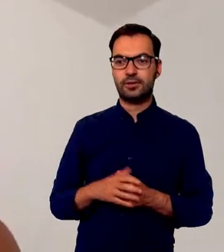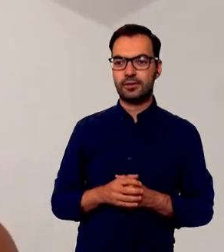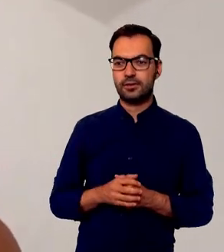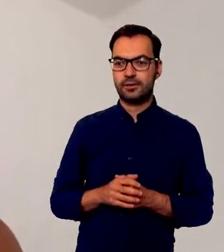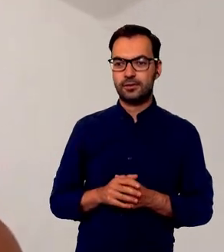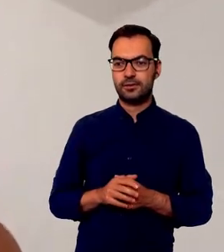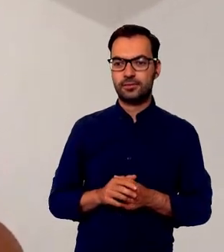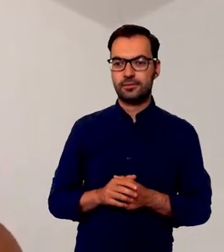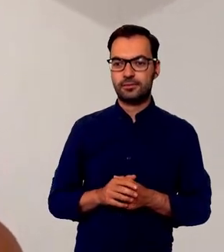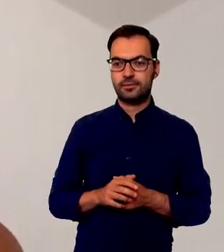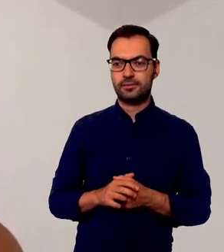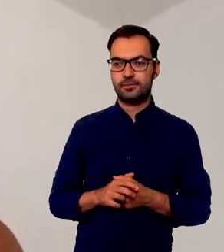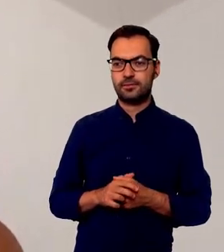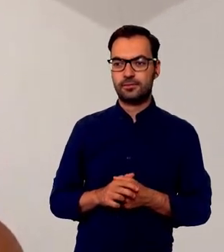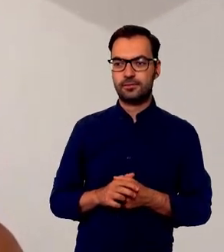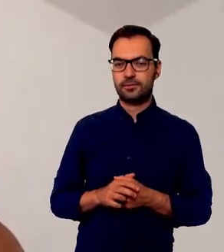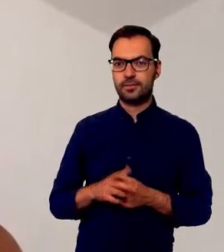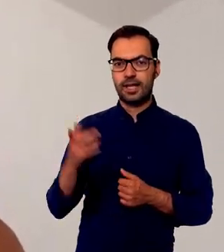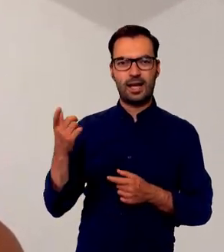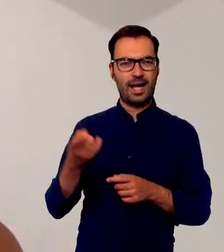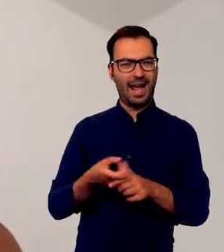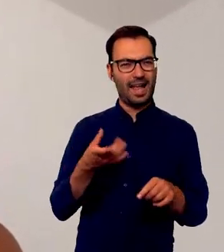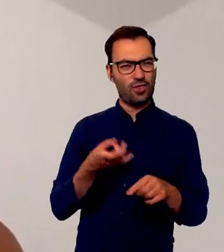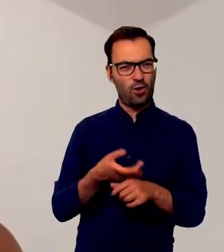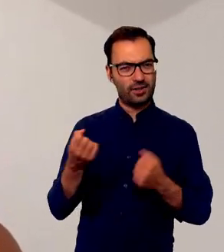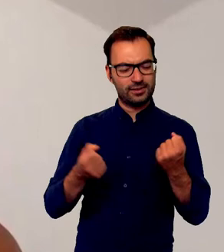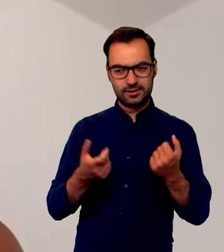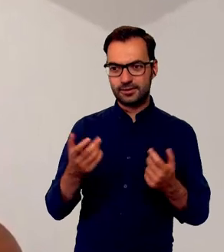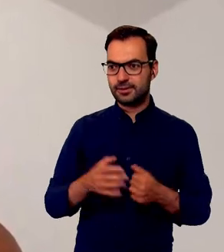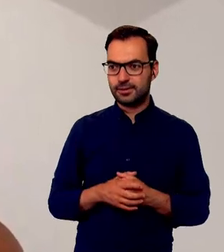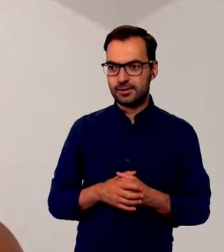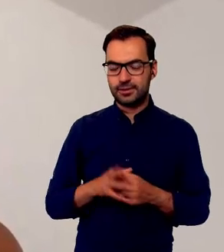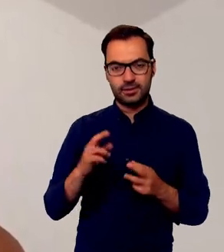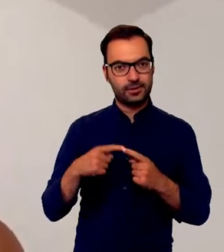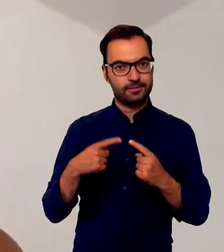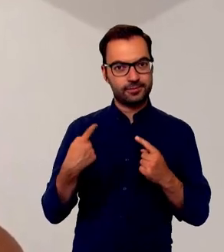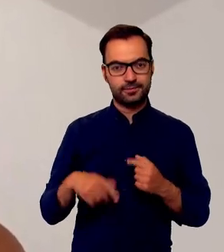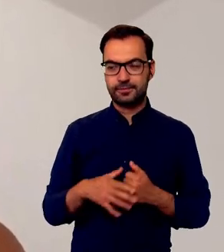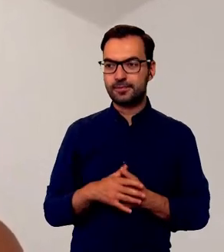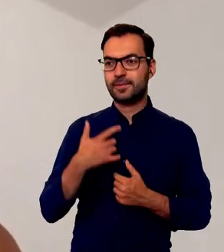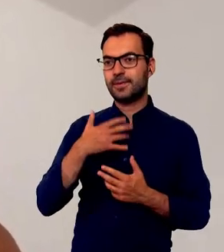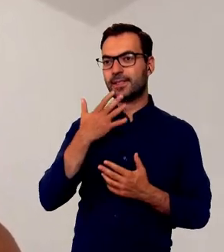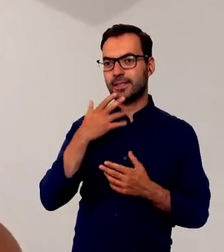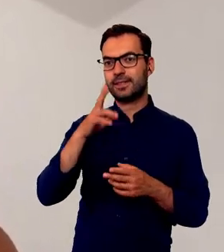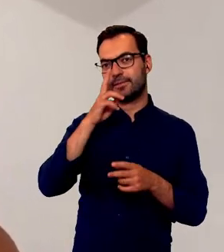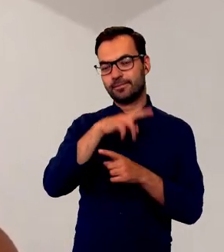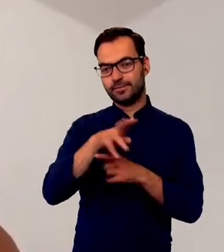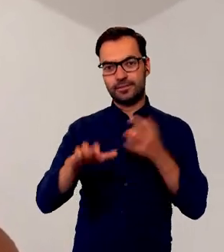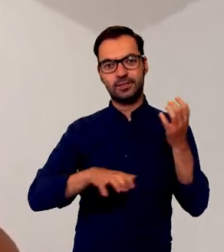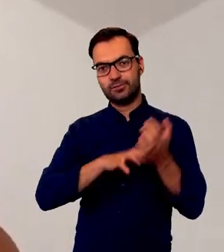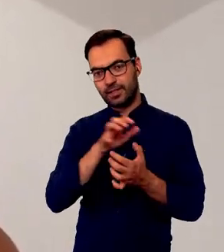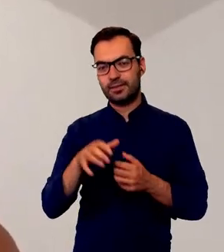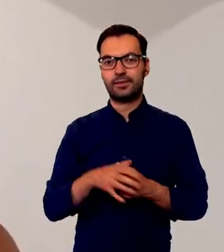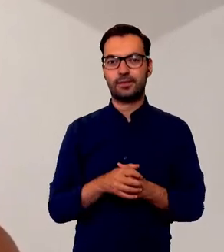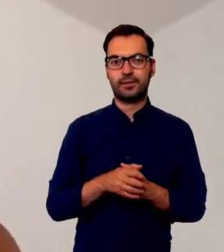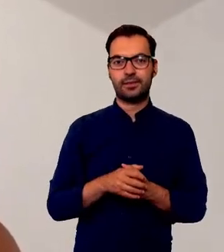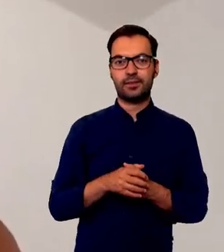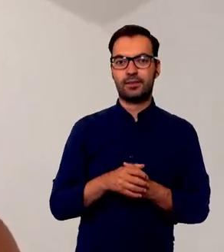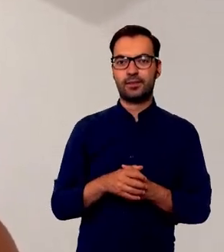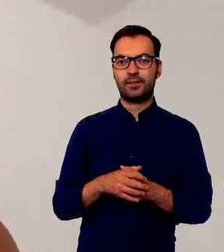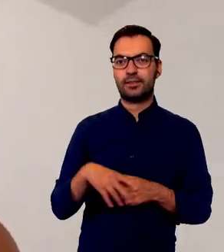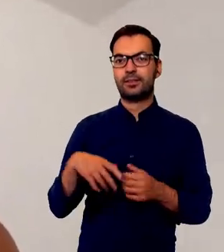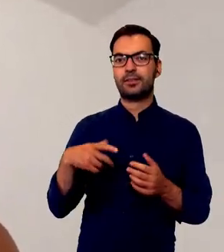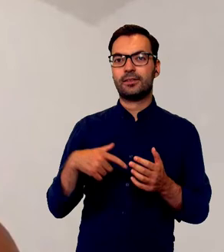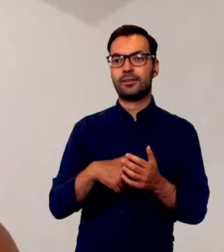nam pomógł rajdowca. I wiesz, i chciałabym zwiedzać świat na kolanach,